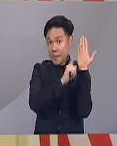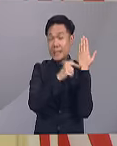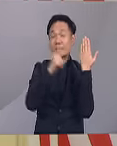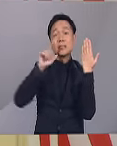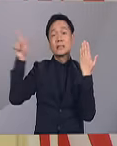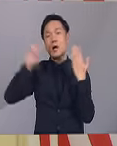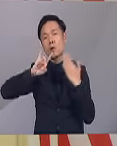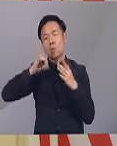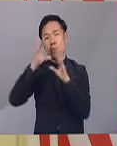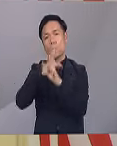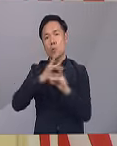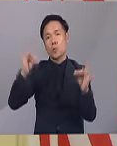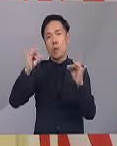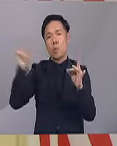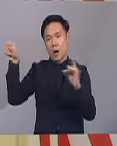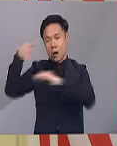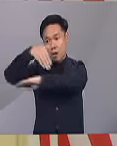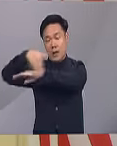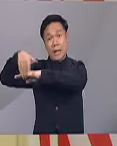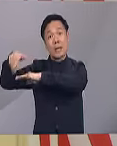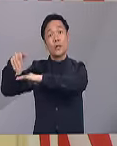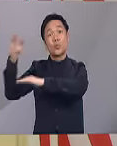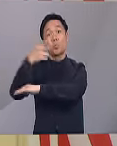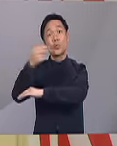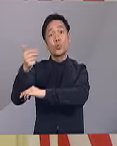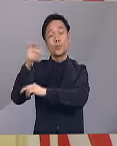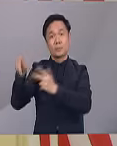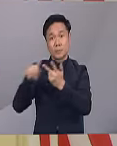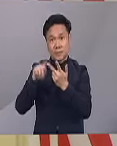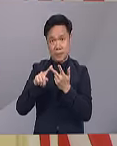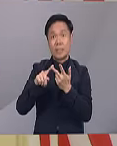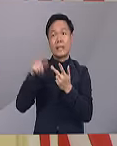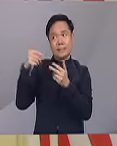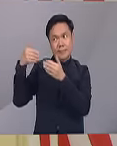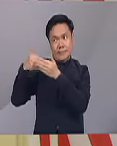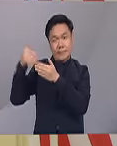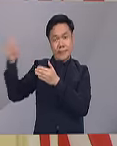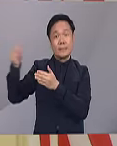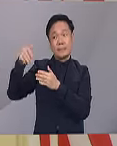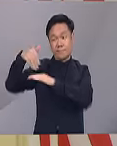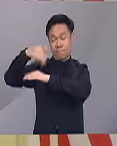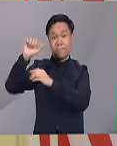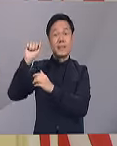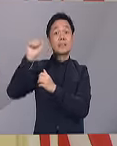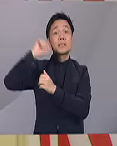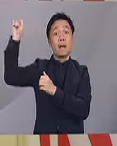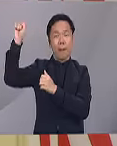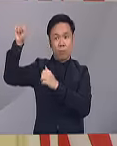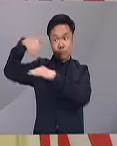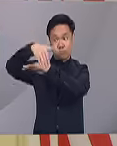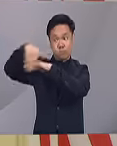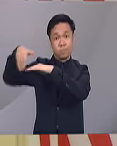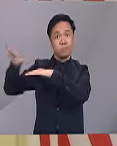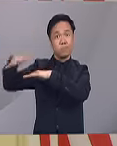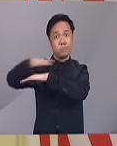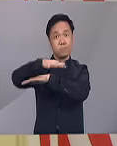Sarawak, Sarawak Indonesia dan juga di pantai timur Sabah. Pihak berkuasa juga berjaya